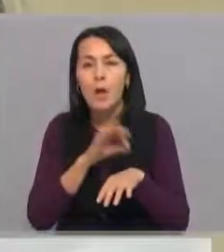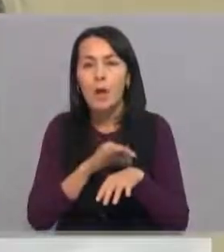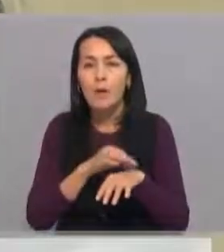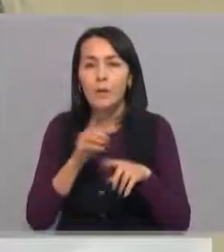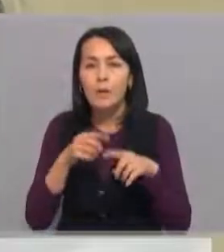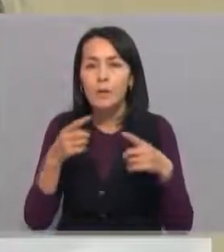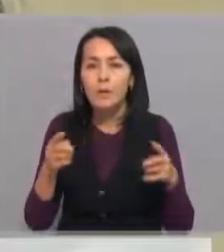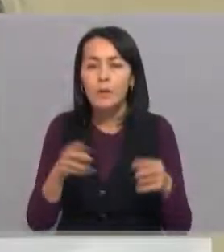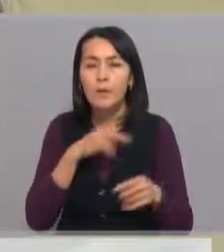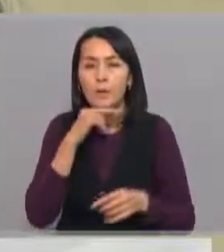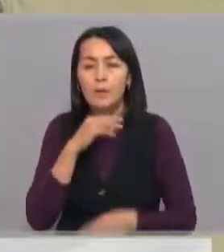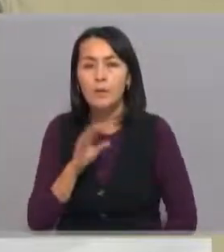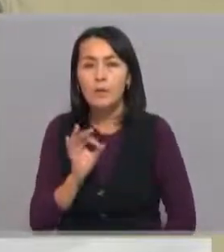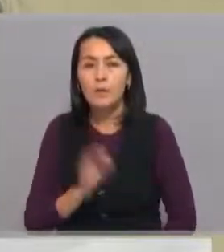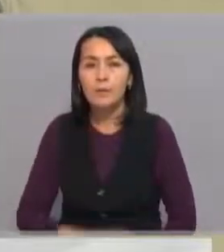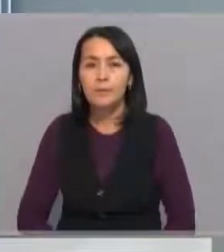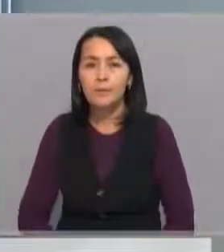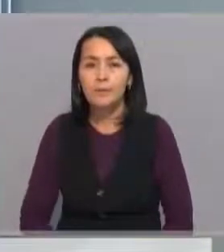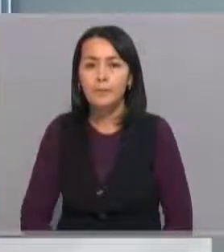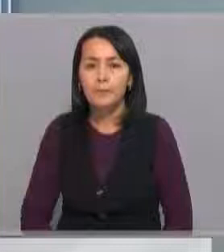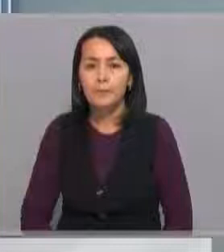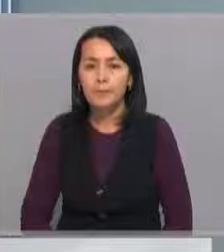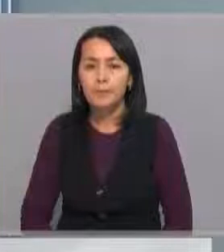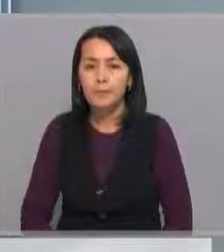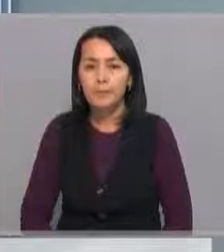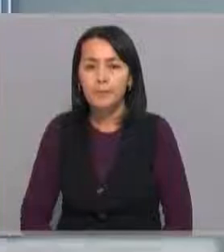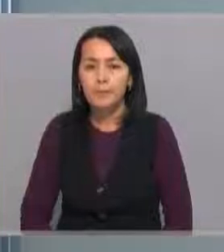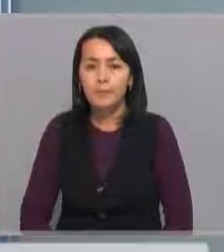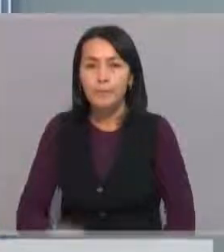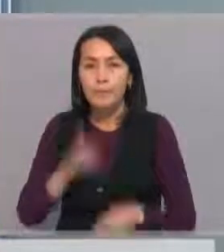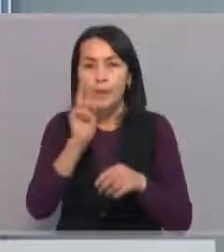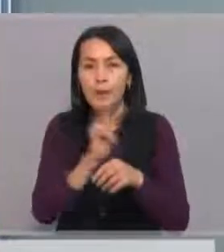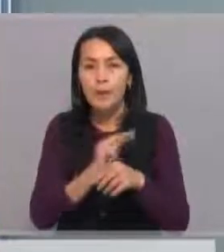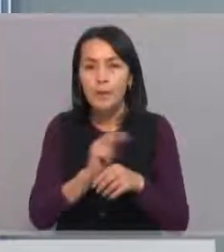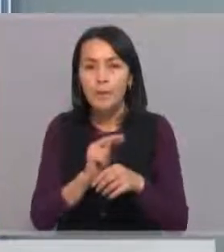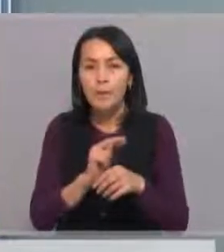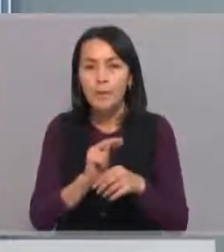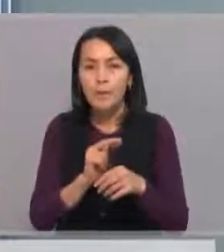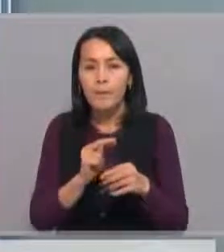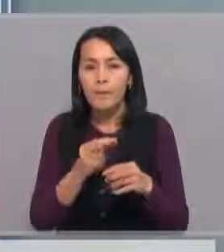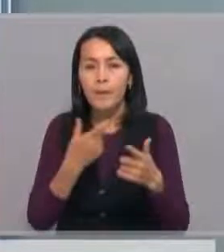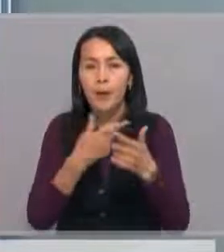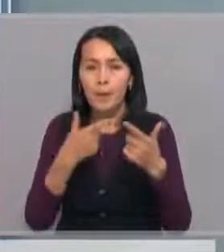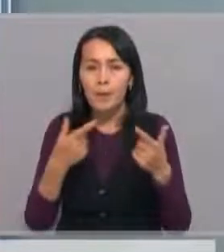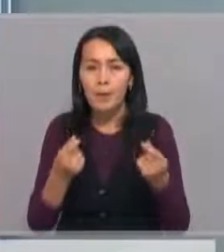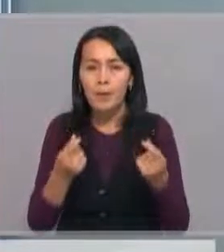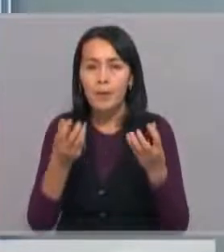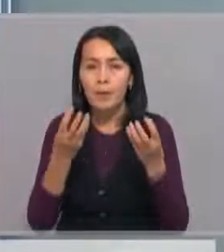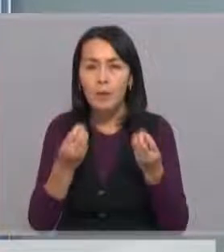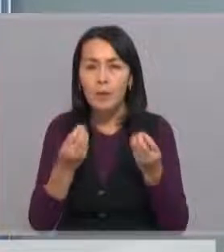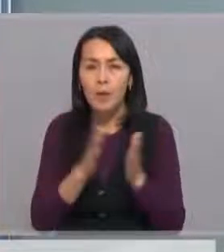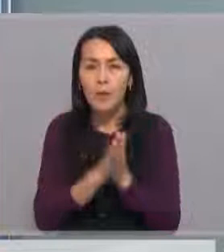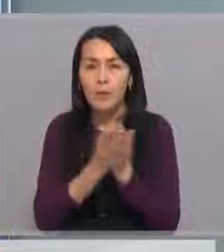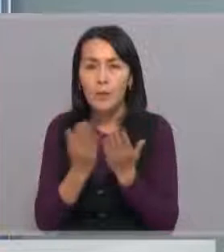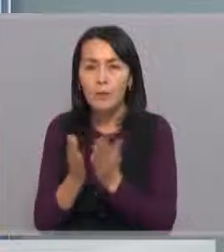патологиялық бөлінділерге назар аударған жөн. Профилактикасы ол хабарландыру, ол жаңа